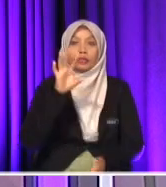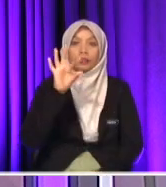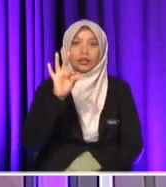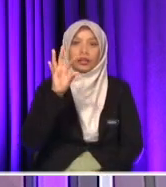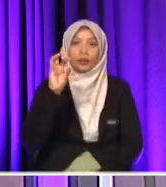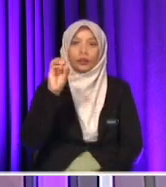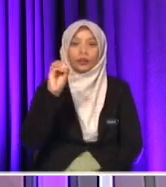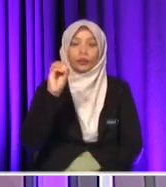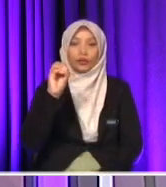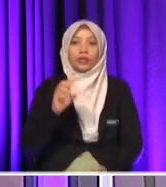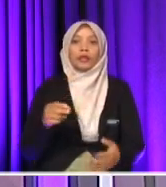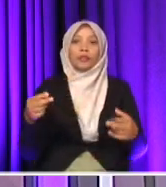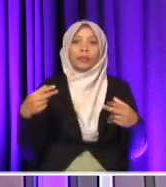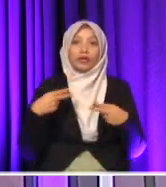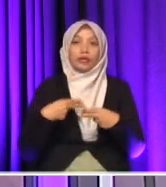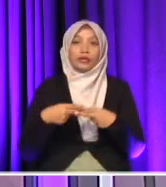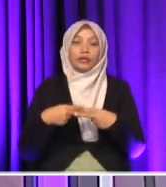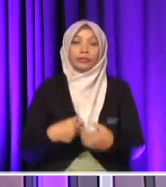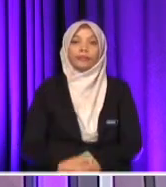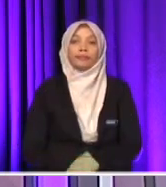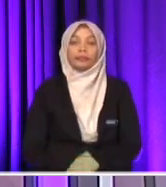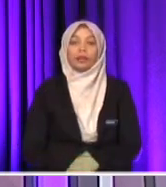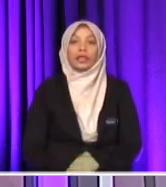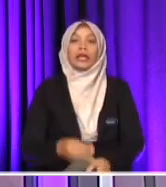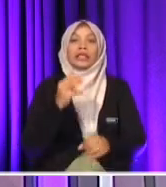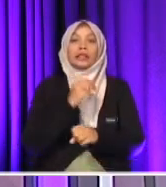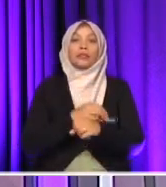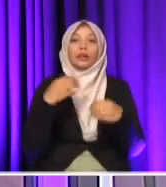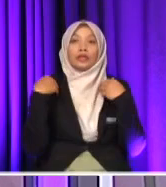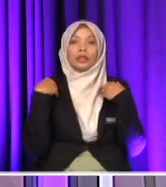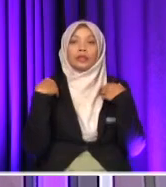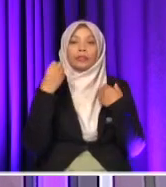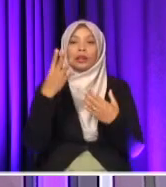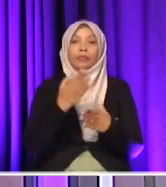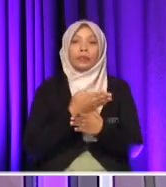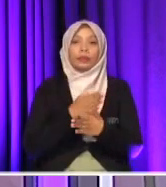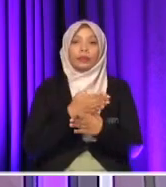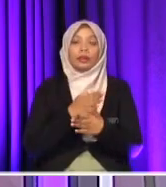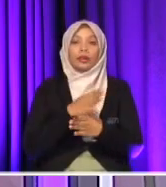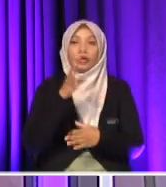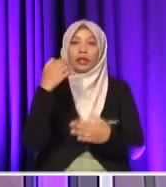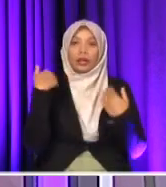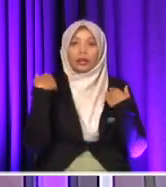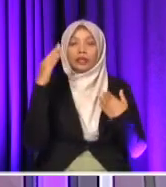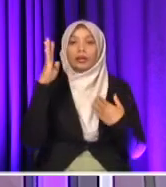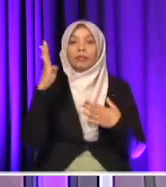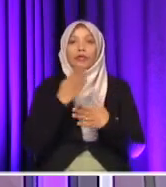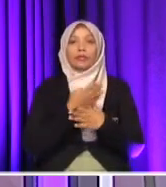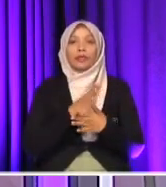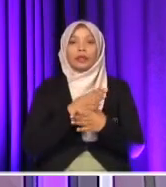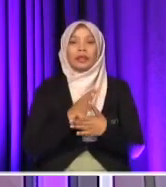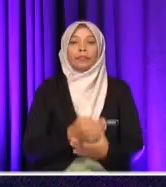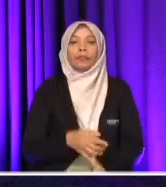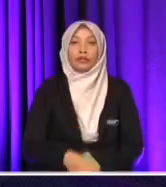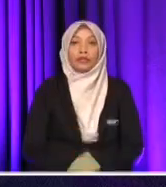berakhir di sini. Okey, untuk satu tempoh tadi. So tempoh ada berapa bahagian? Okey, kenapa 4 bahagian? Okey, kenapa 4 bahagian? Ada siapa nak